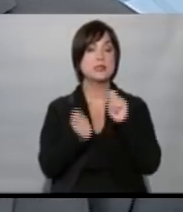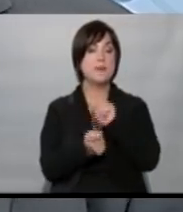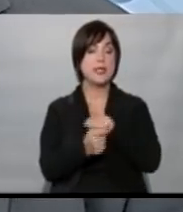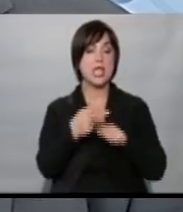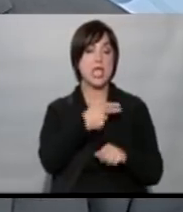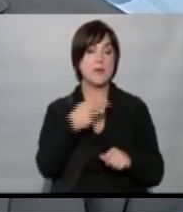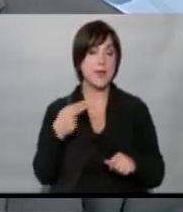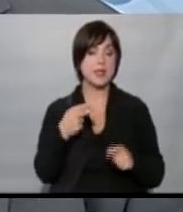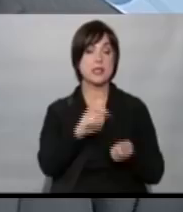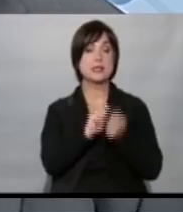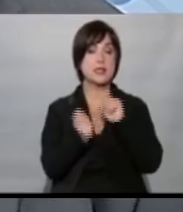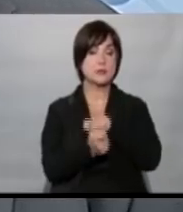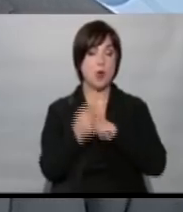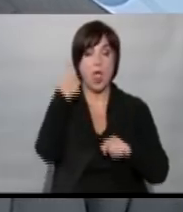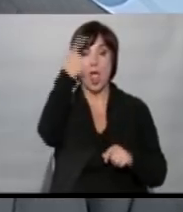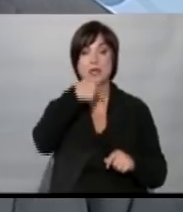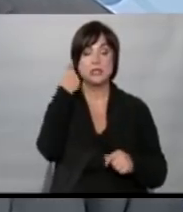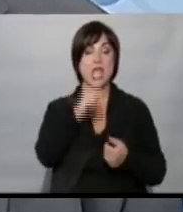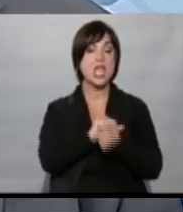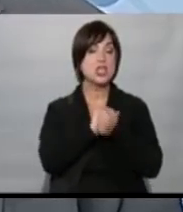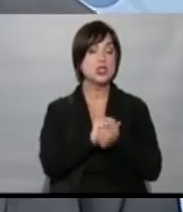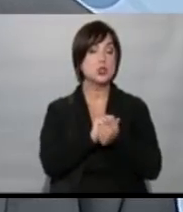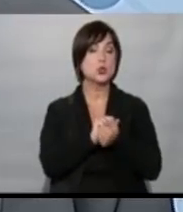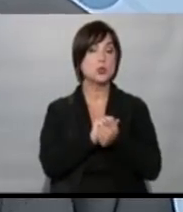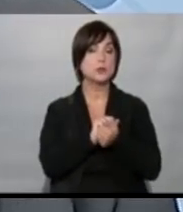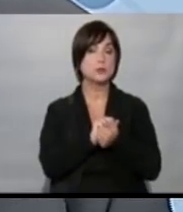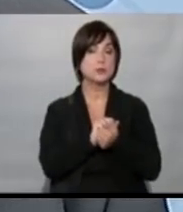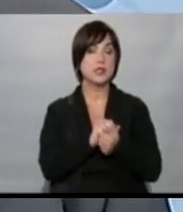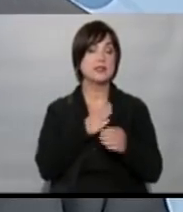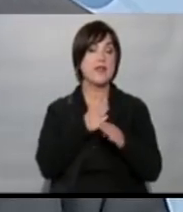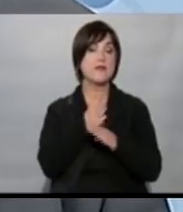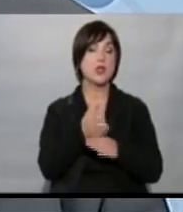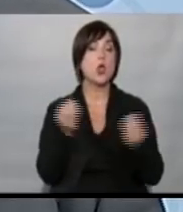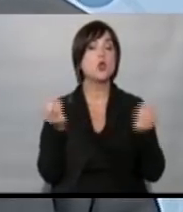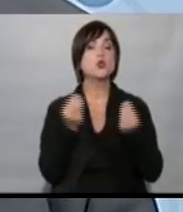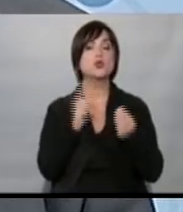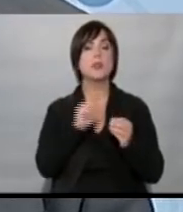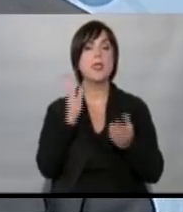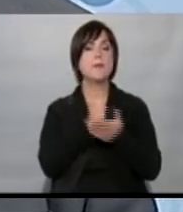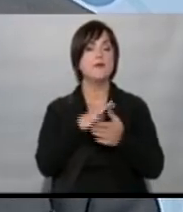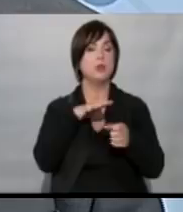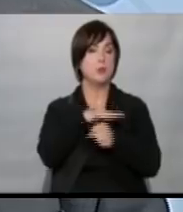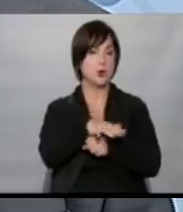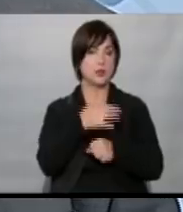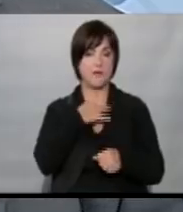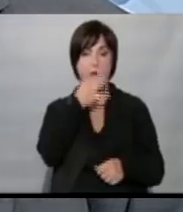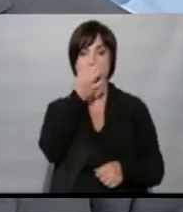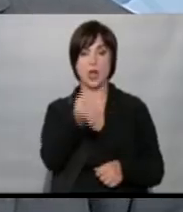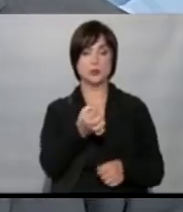името, да се промени идентитетот, историјата и да се навлезе во една... Зошто не бевте против, еве ве